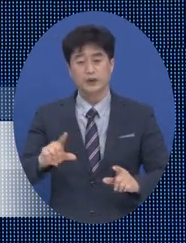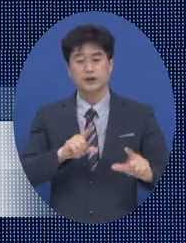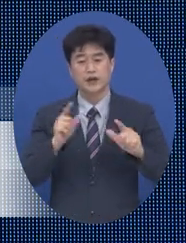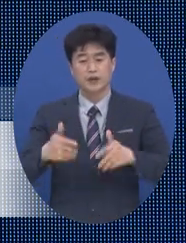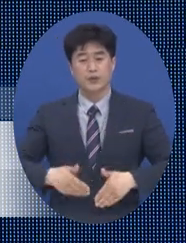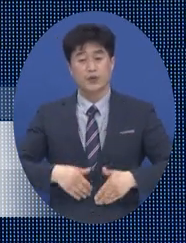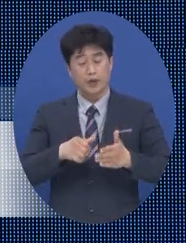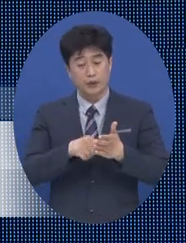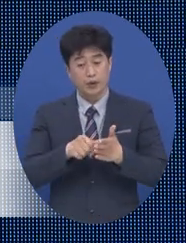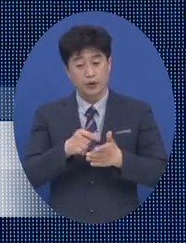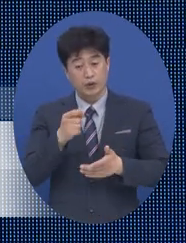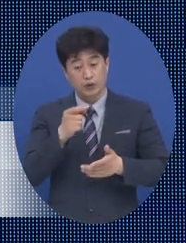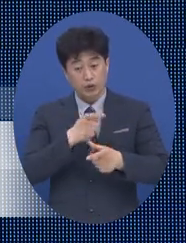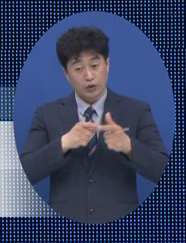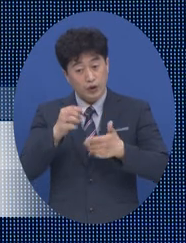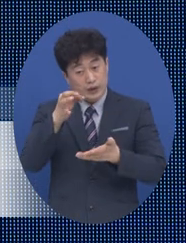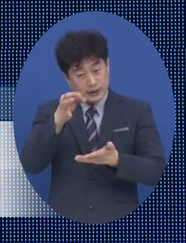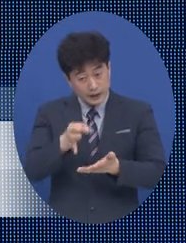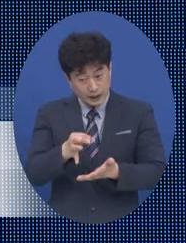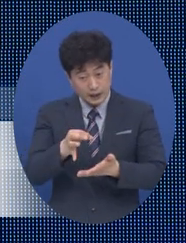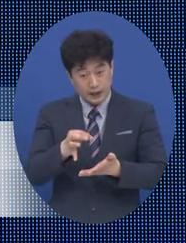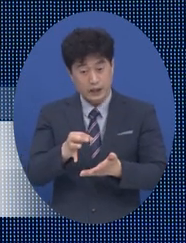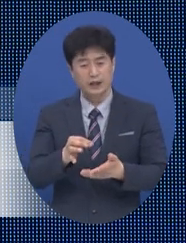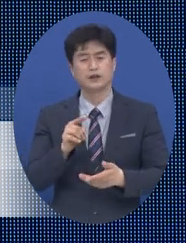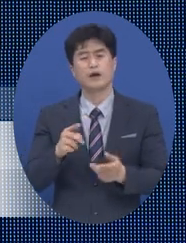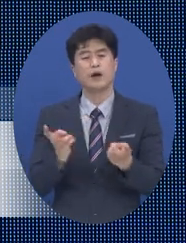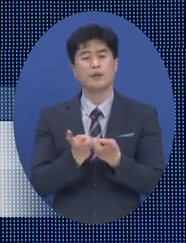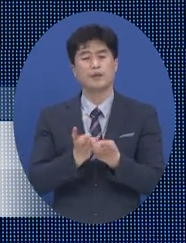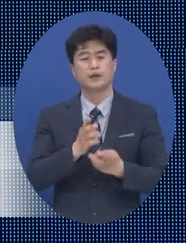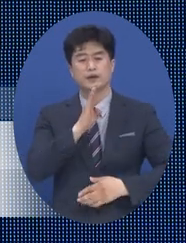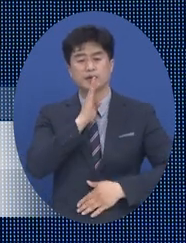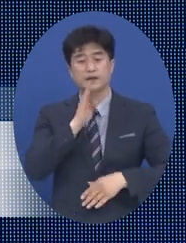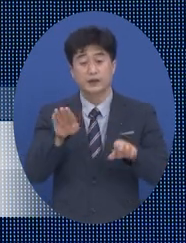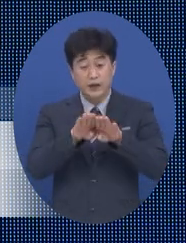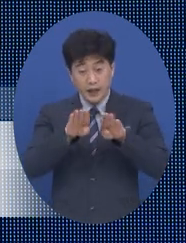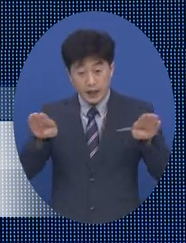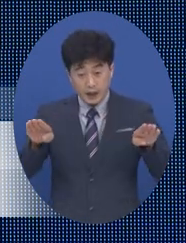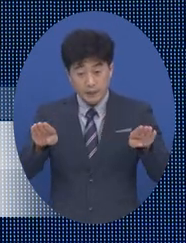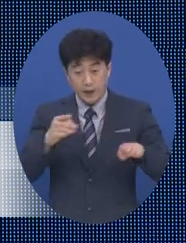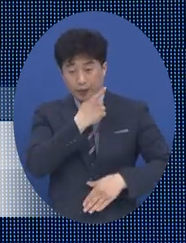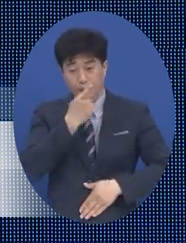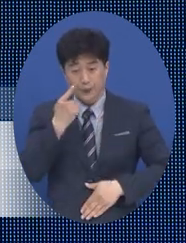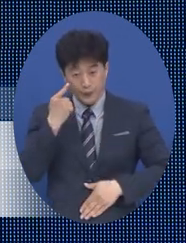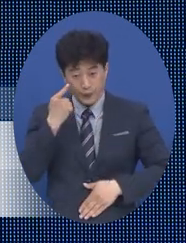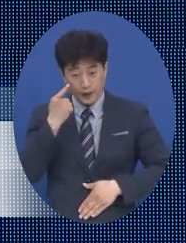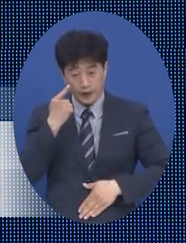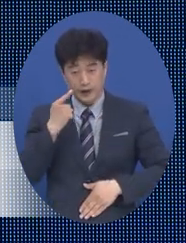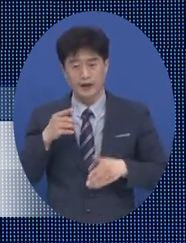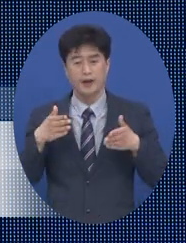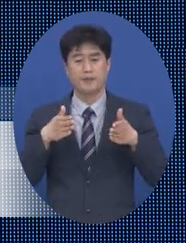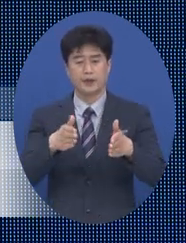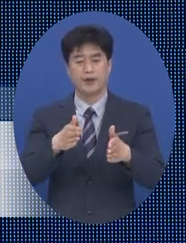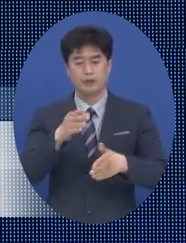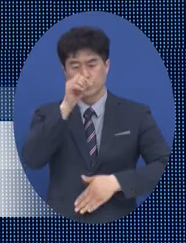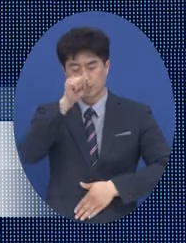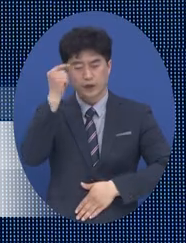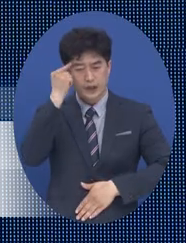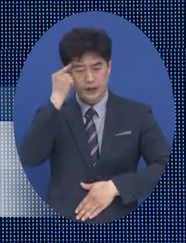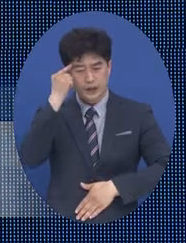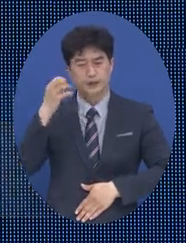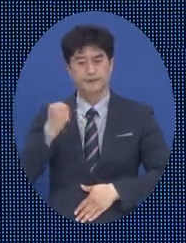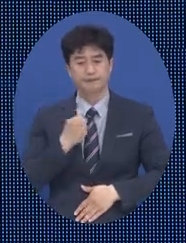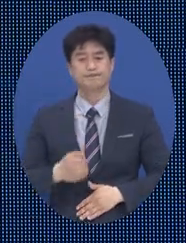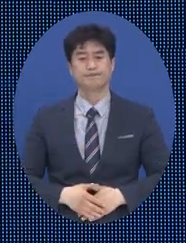필수 생활 필수품 에는 더 낮게 이런 방식으로 좀 실질이 지역형 평 선이 보장 등 마녀 가면